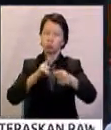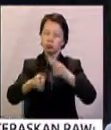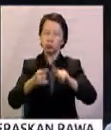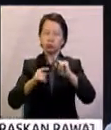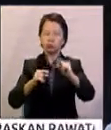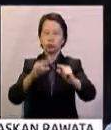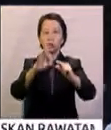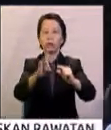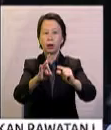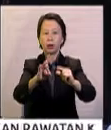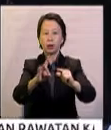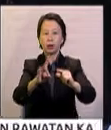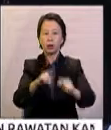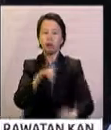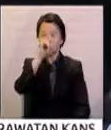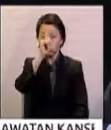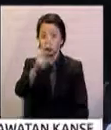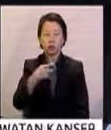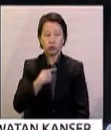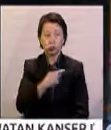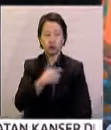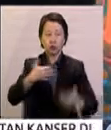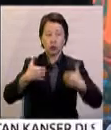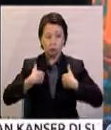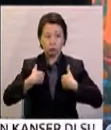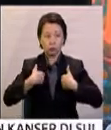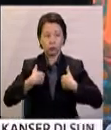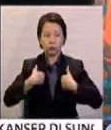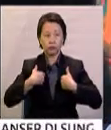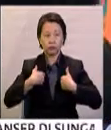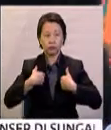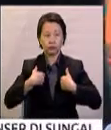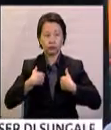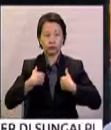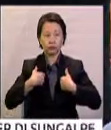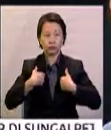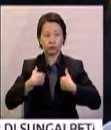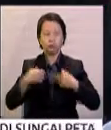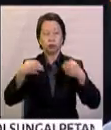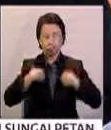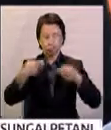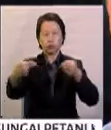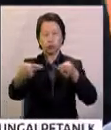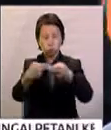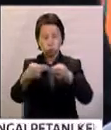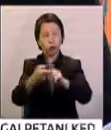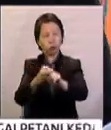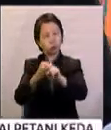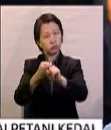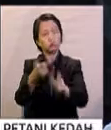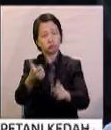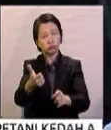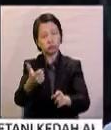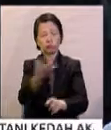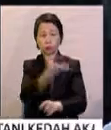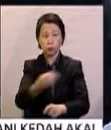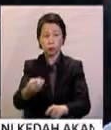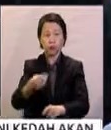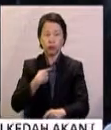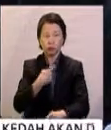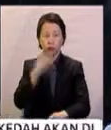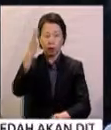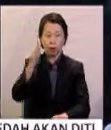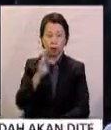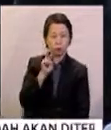G8 sudah tentu kita mempunyai hubungan yang dekat dan kita